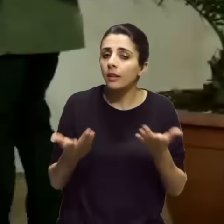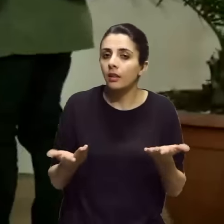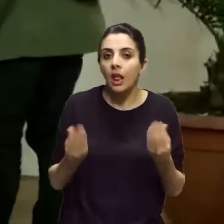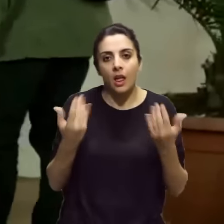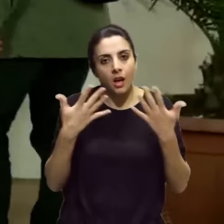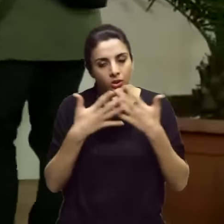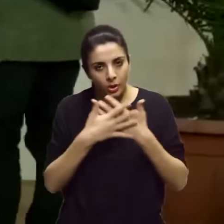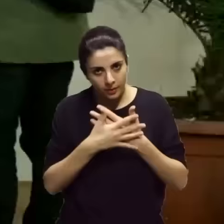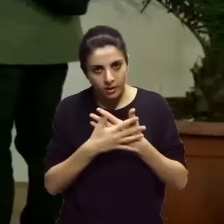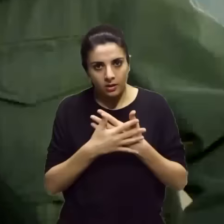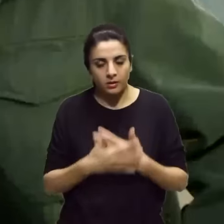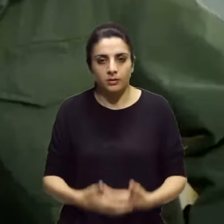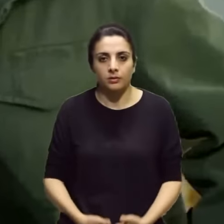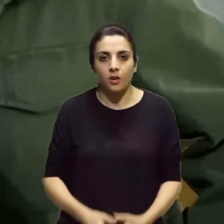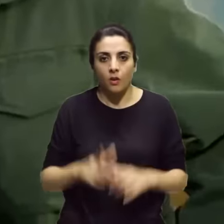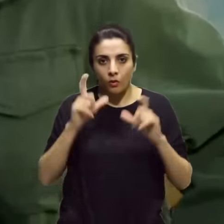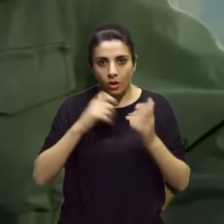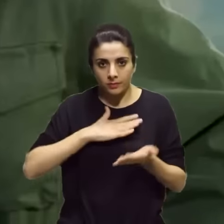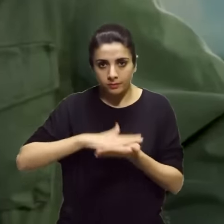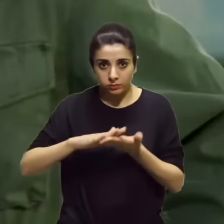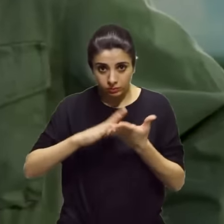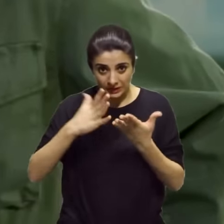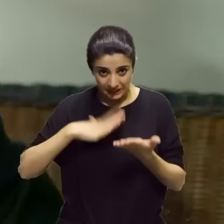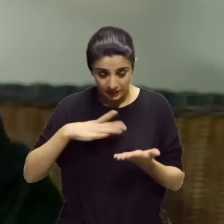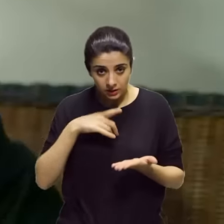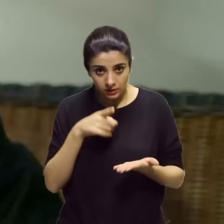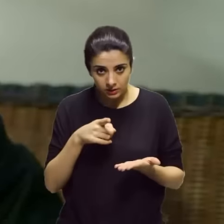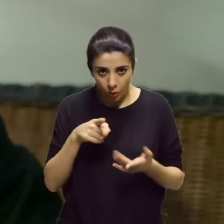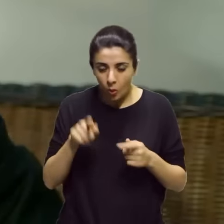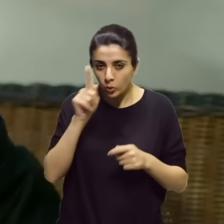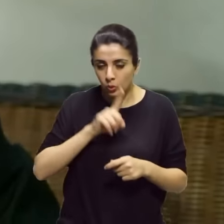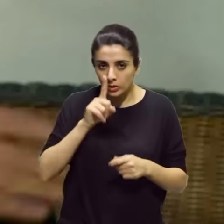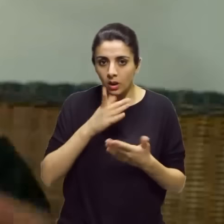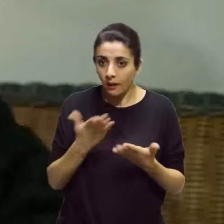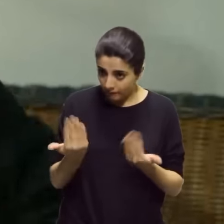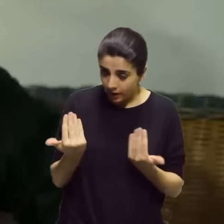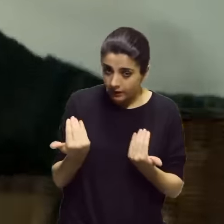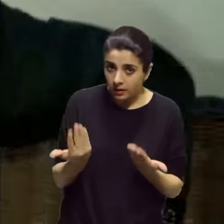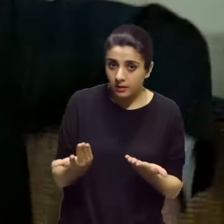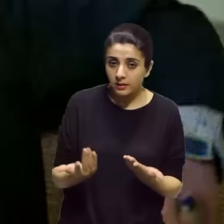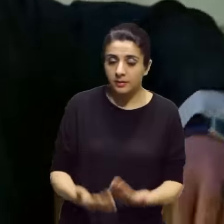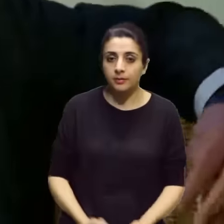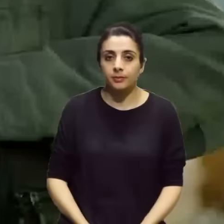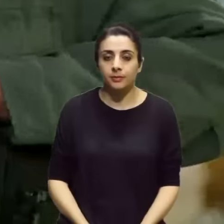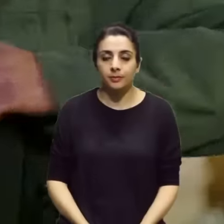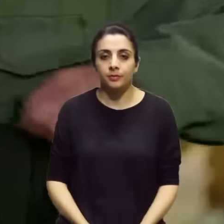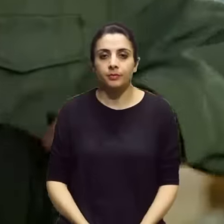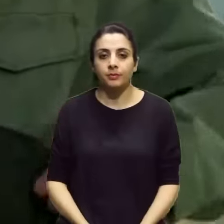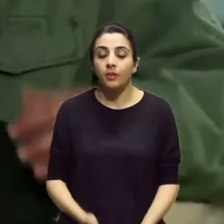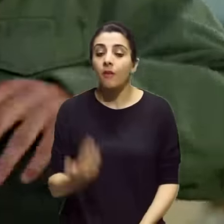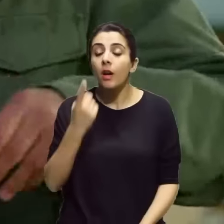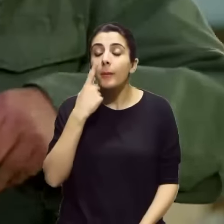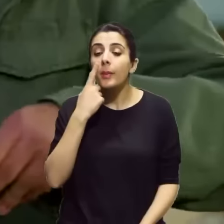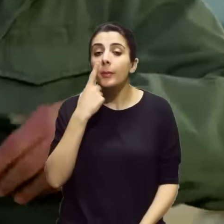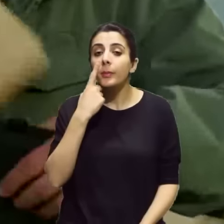İyi akşamlar. Fotoğrafları tabi ettirmemi istemiştiniz efendim. O bakımdan efendim. Gebertsene. Ver